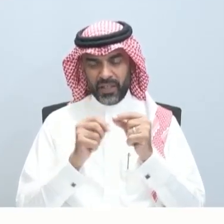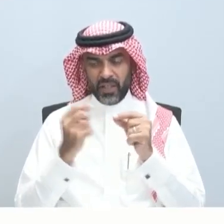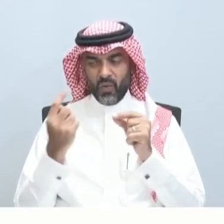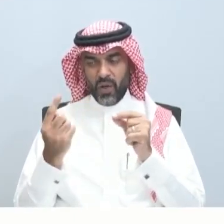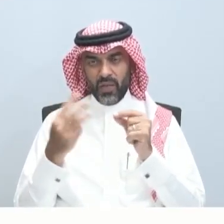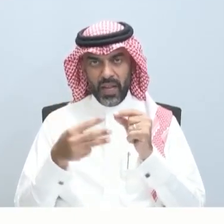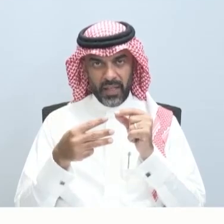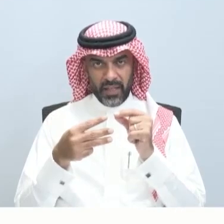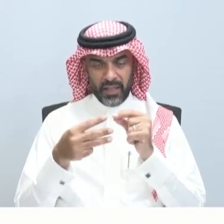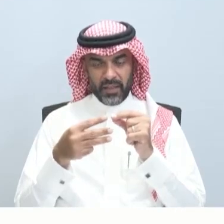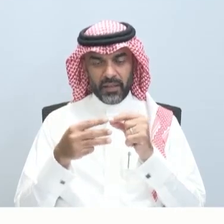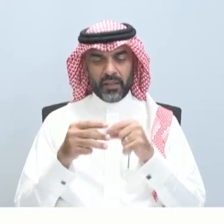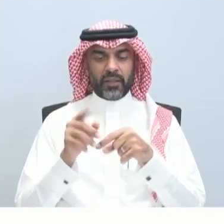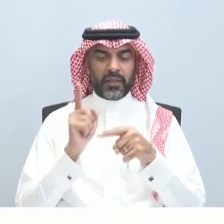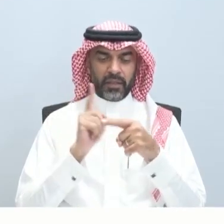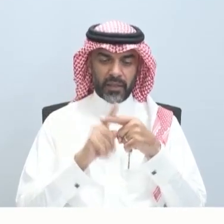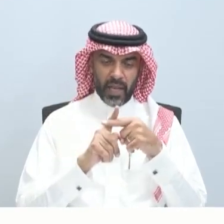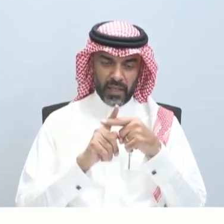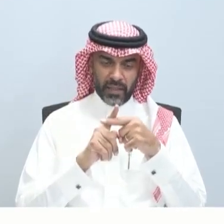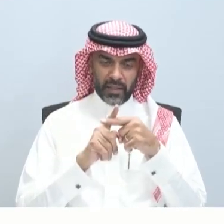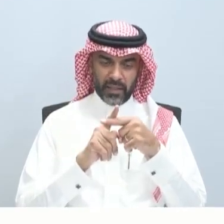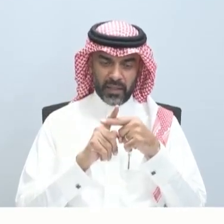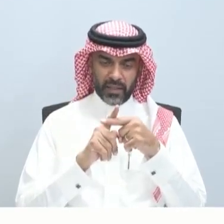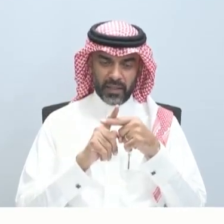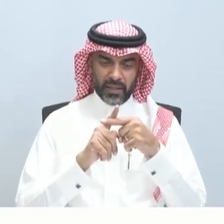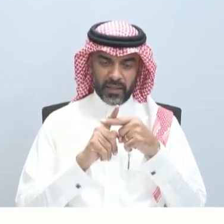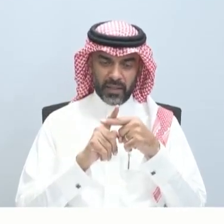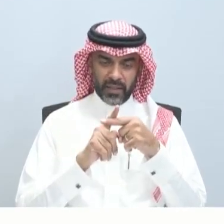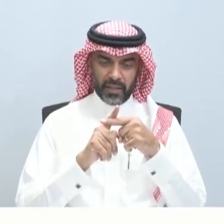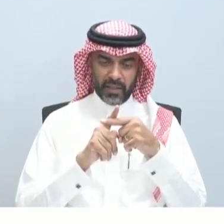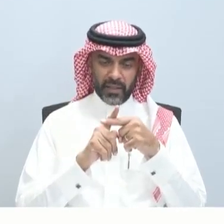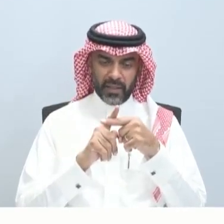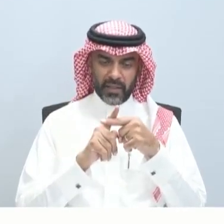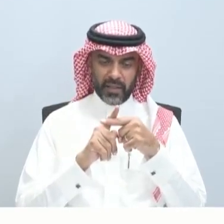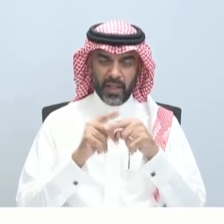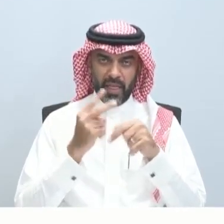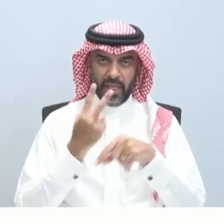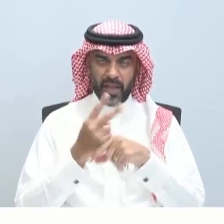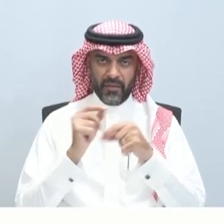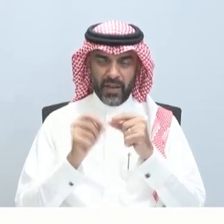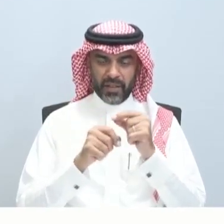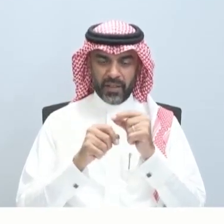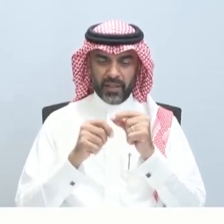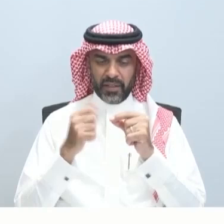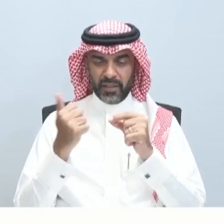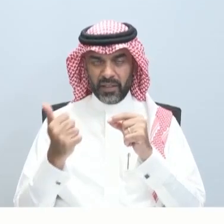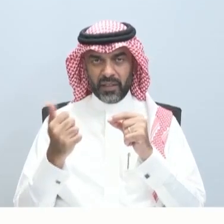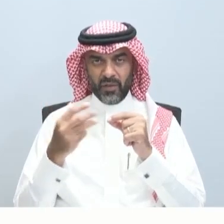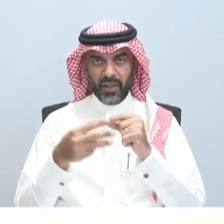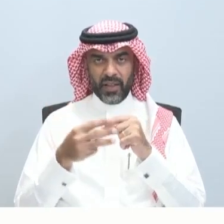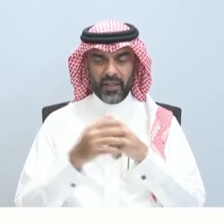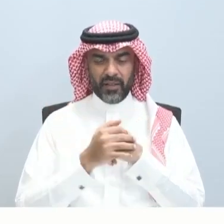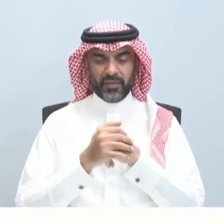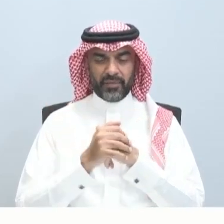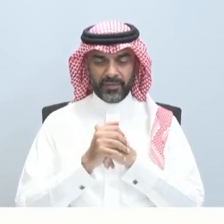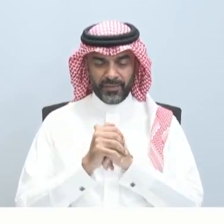2.31 جزءا من مئه مضافا اليها اثنان وسته وثلاثون